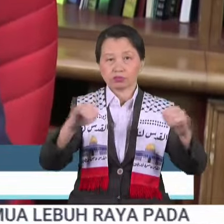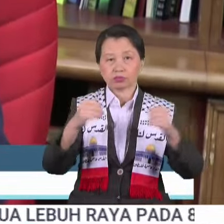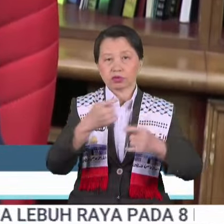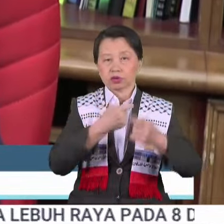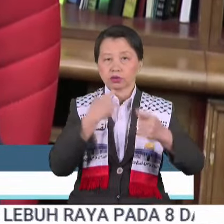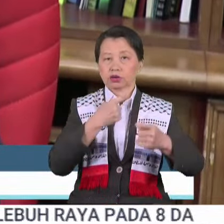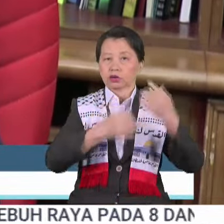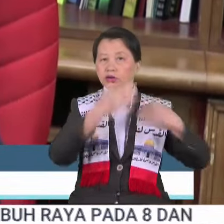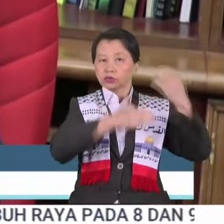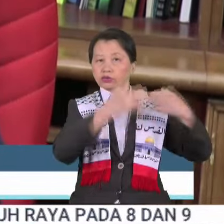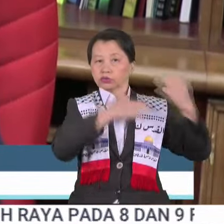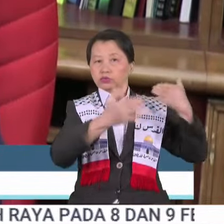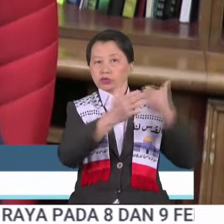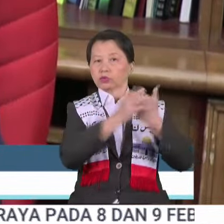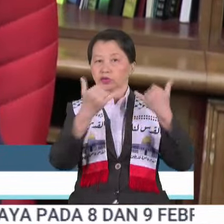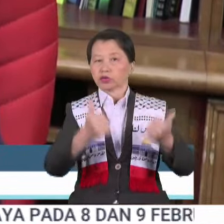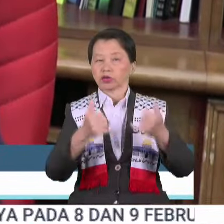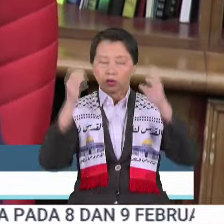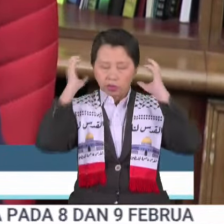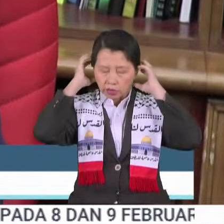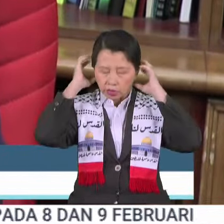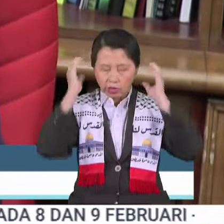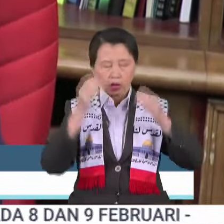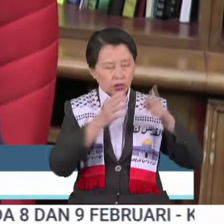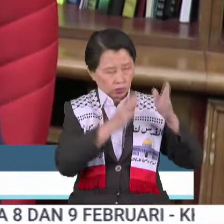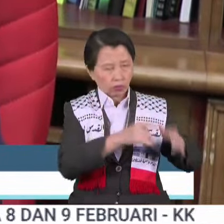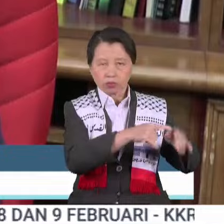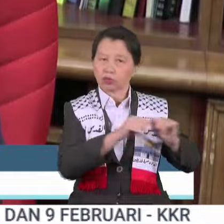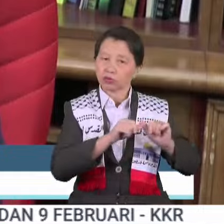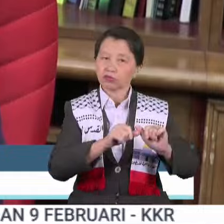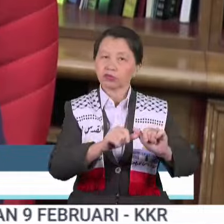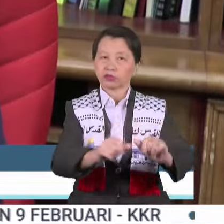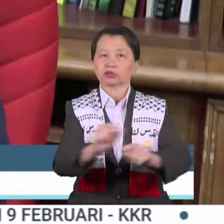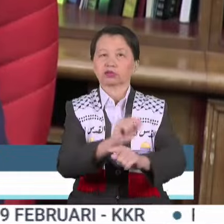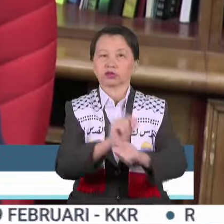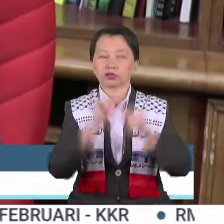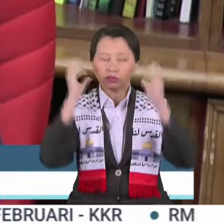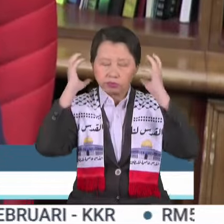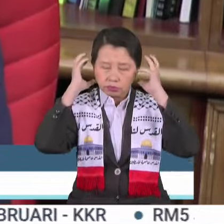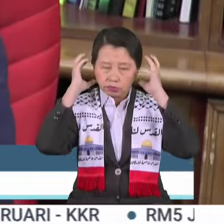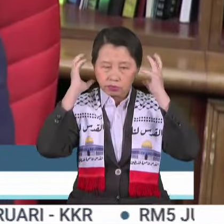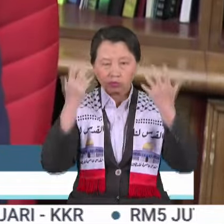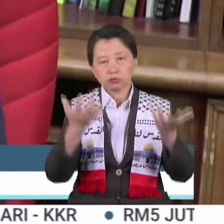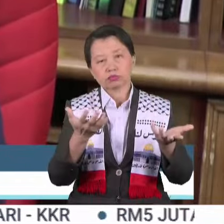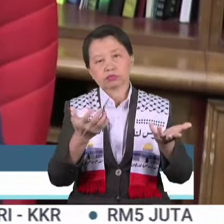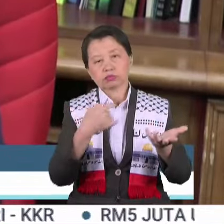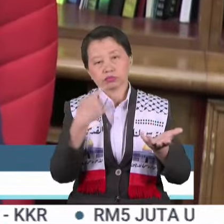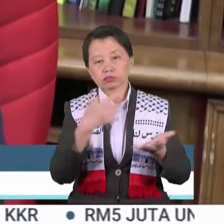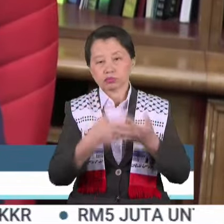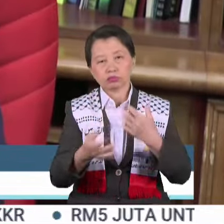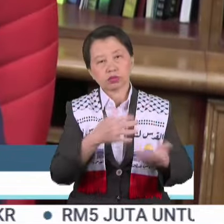radio memainkan peranan pertama dalam apa menyiarkan lagu-lagu, ya, tidak kira genre, tidak kira